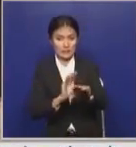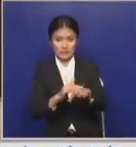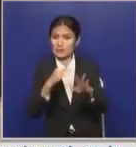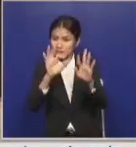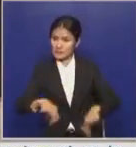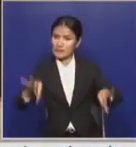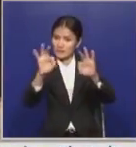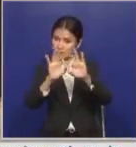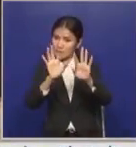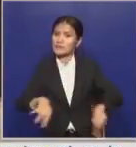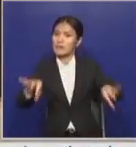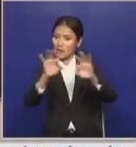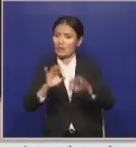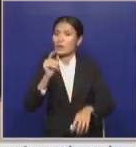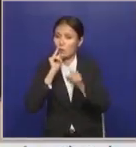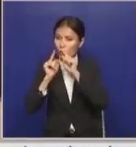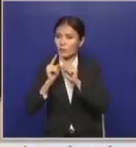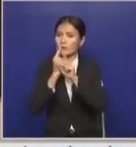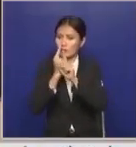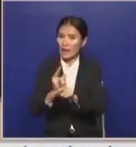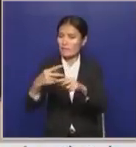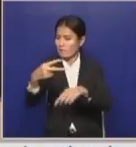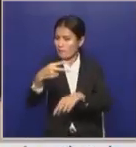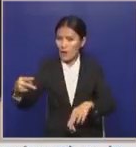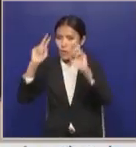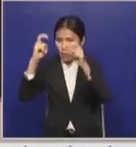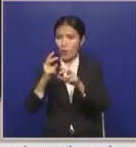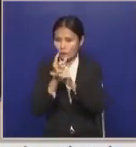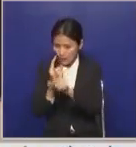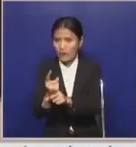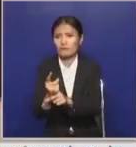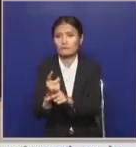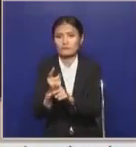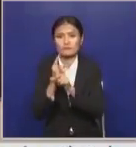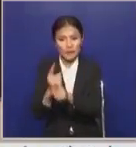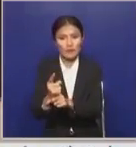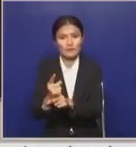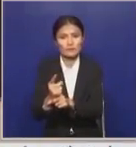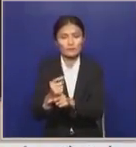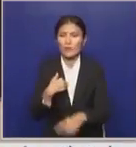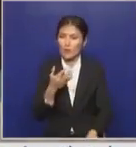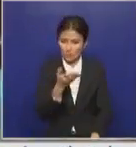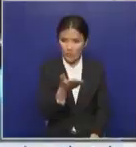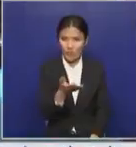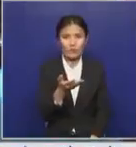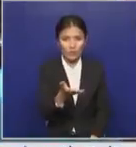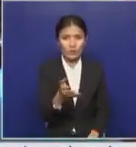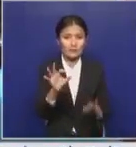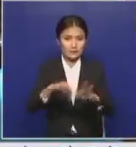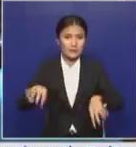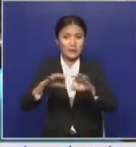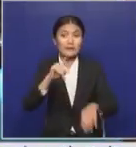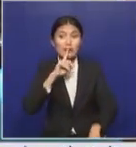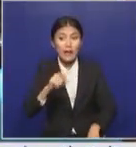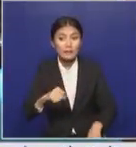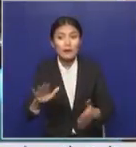เพชรที่รูปสัมพันธ์ได้ครับเข้าเหลือจากนี้ขอก็เปลี่ยนแปลงการปกครองเรามีในเธอทำ